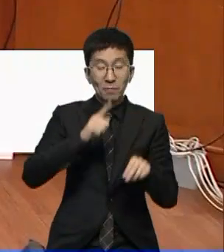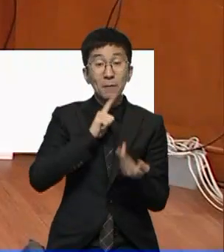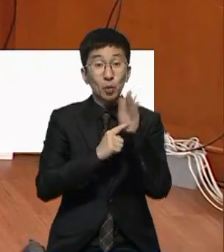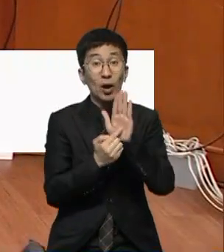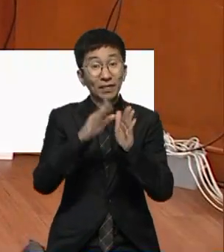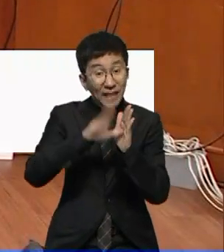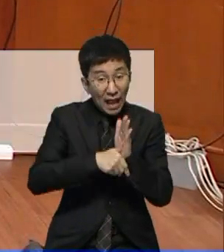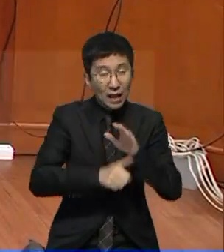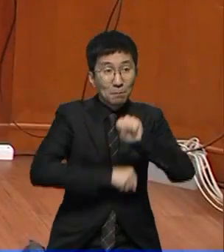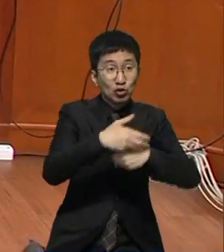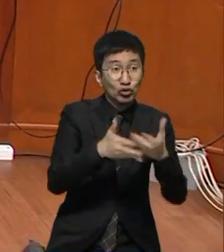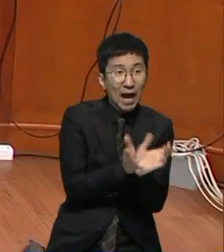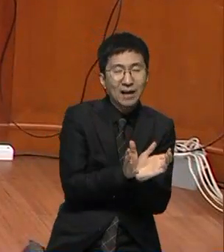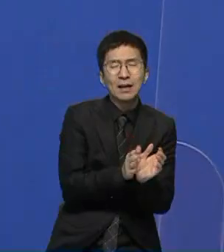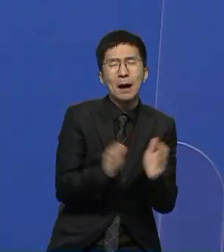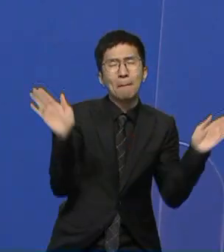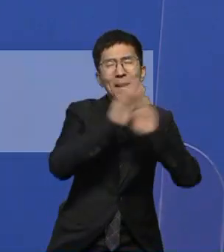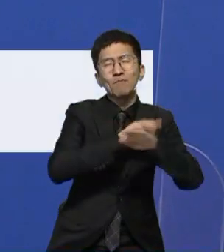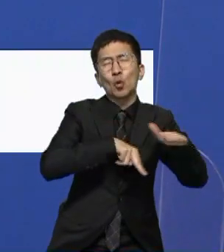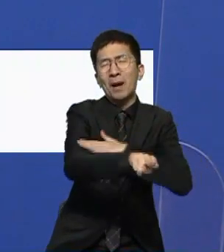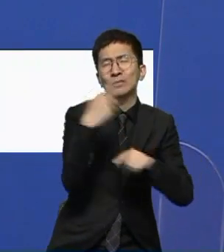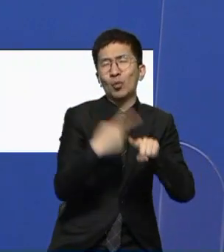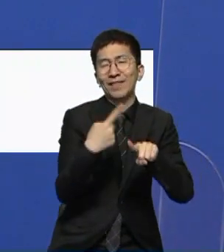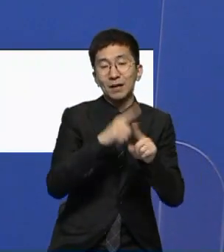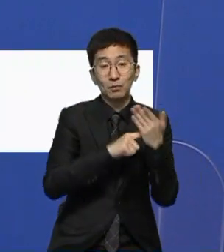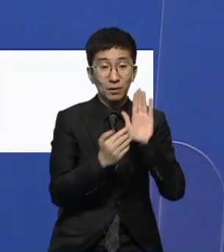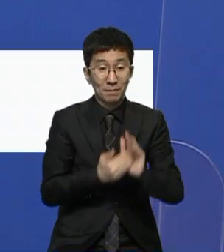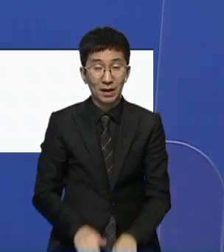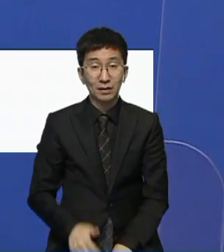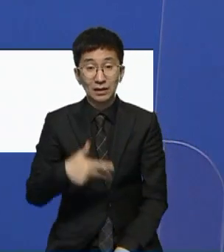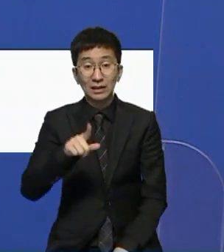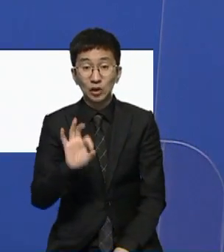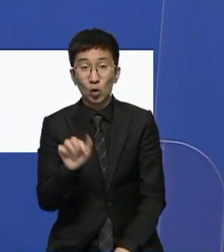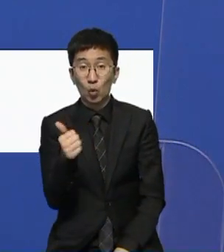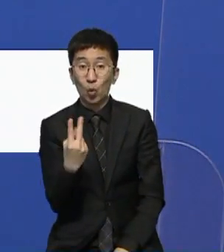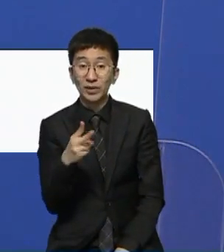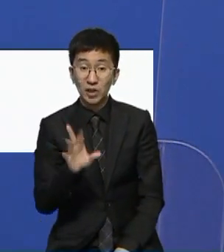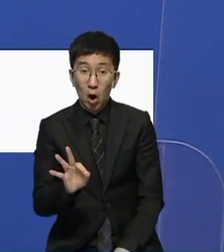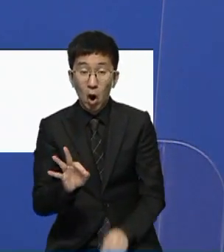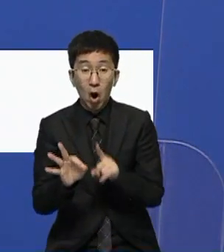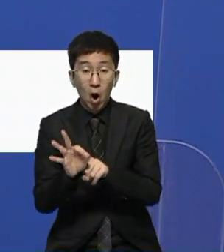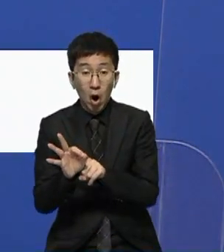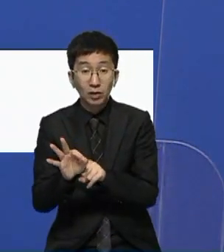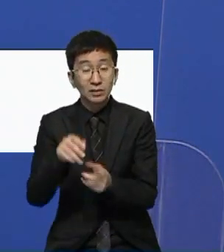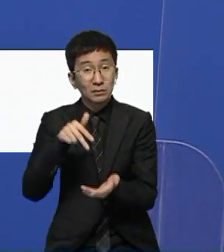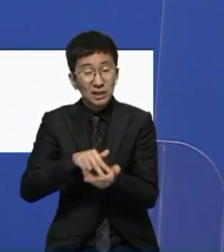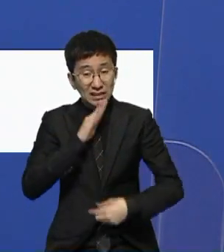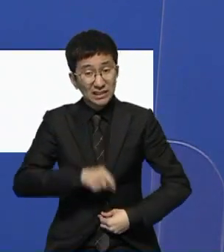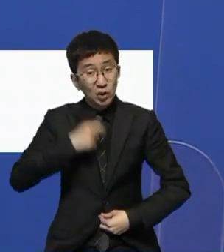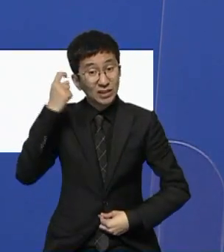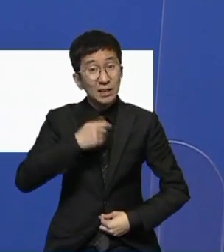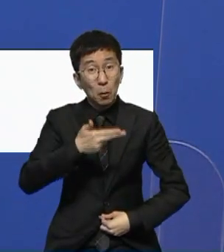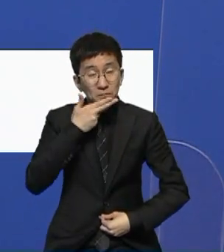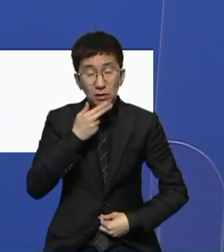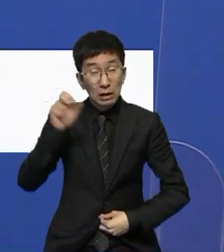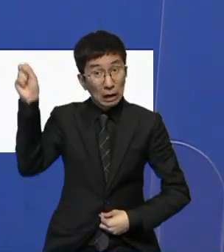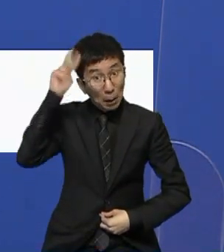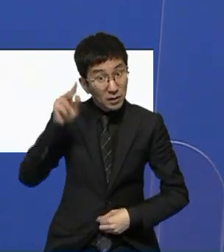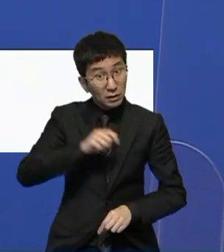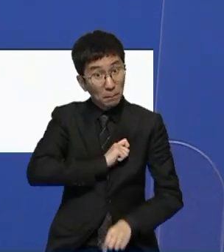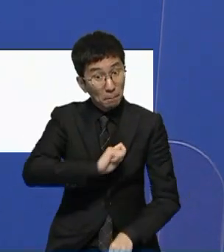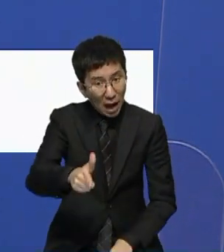야반도주 라고 깔끔했고 정원 후보자의 뒤늦은 진정성 없고 호들갑스러운 사태에 우리는 그 어떤 의미도